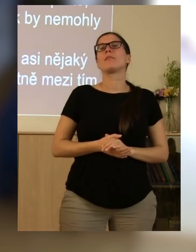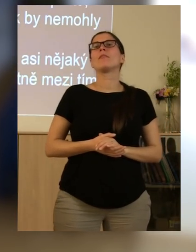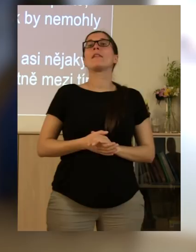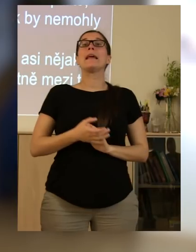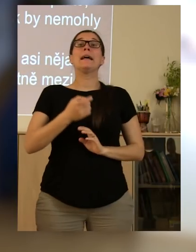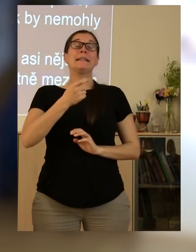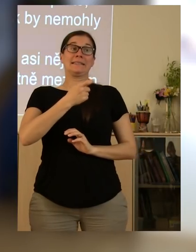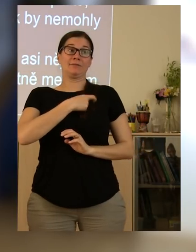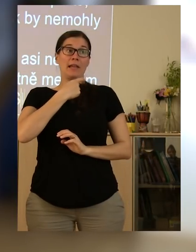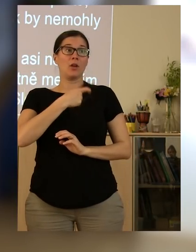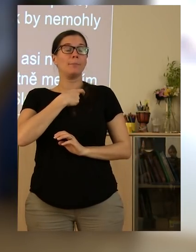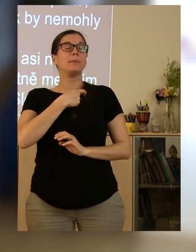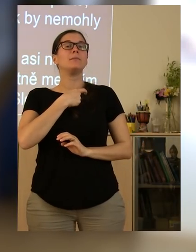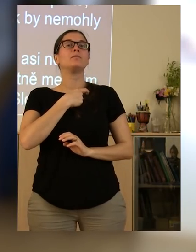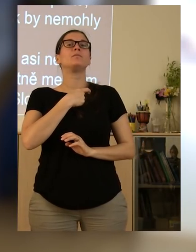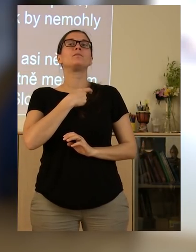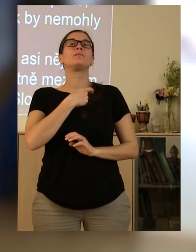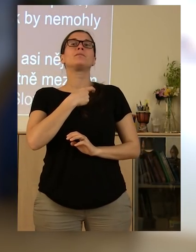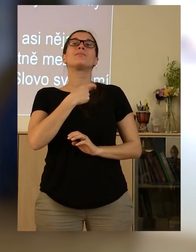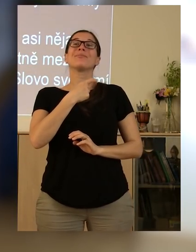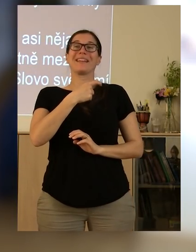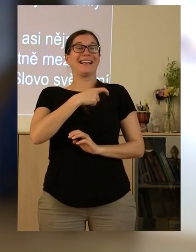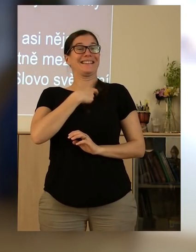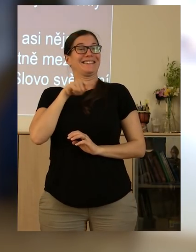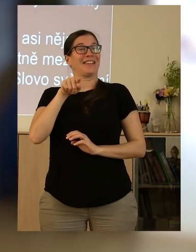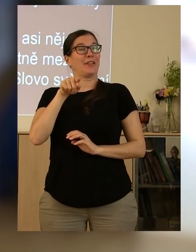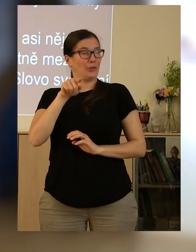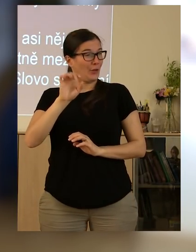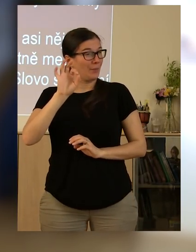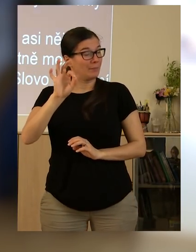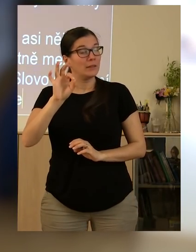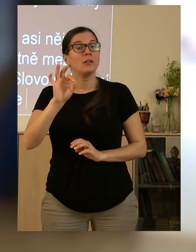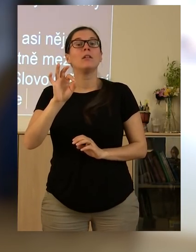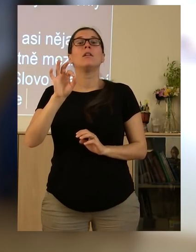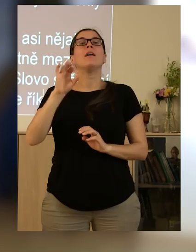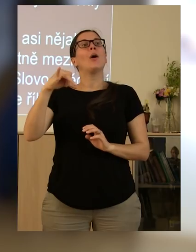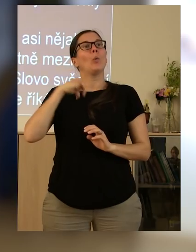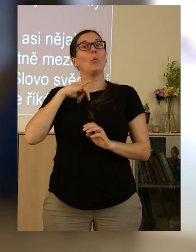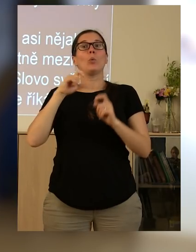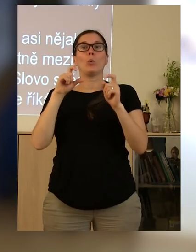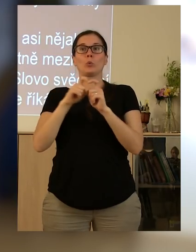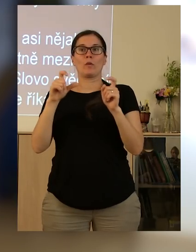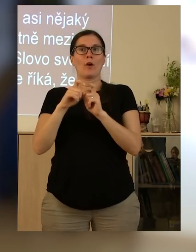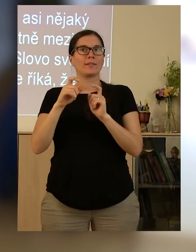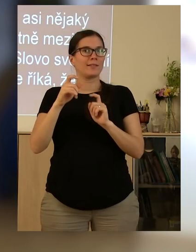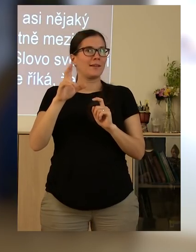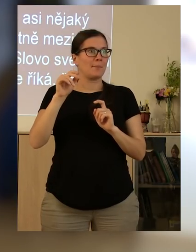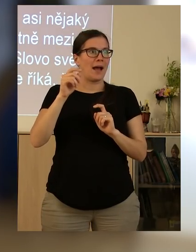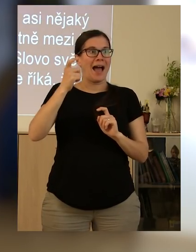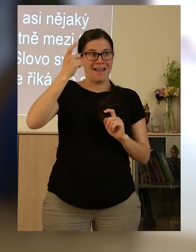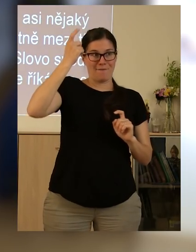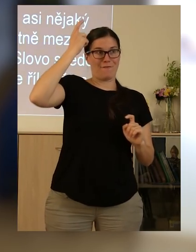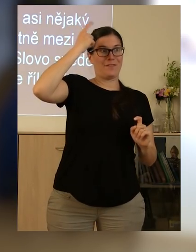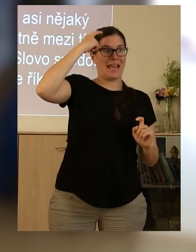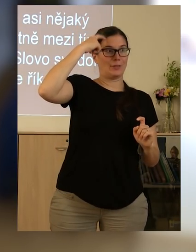svědomí je fantastický, protože říká, že s naším vědomím, svědomím mého já, jde ještě